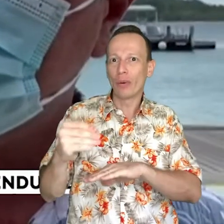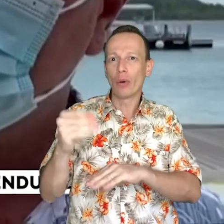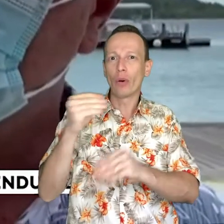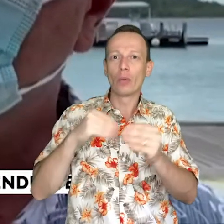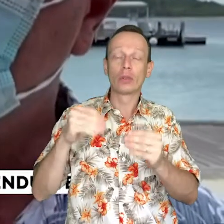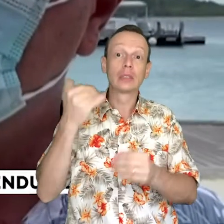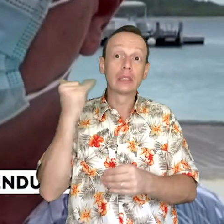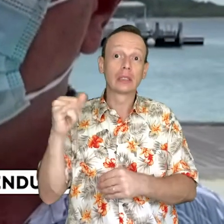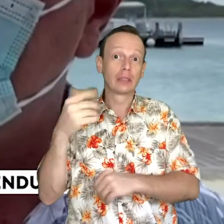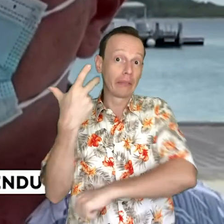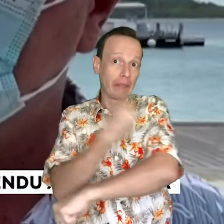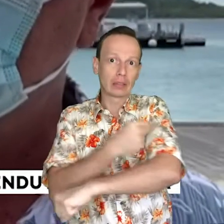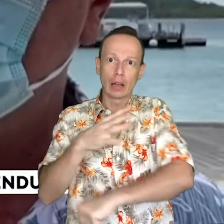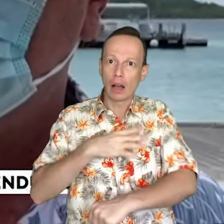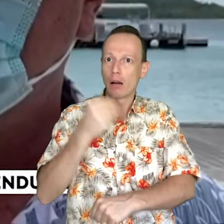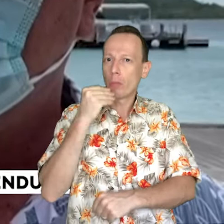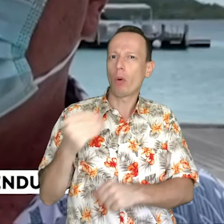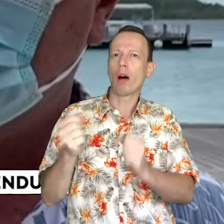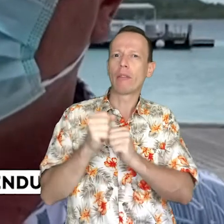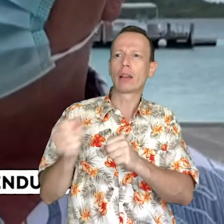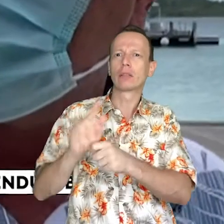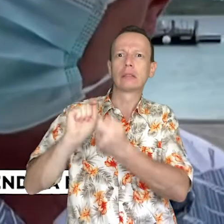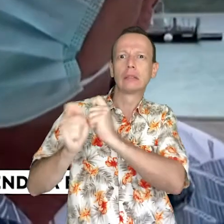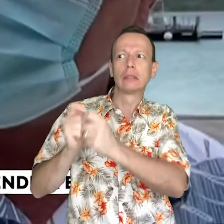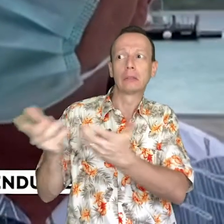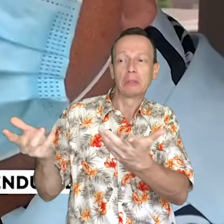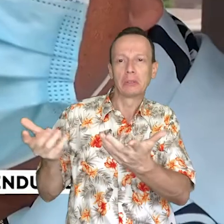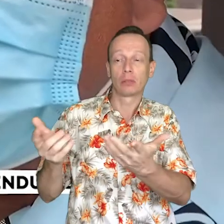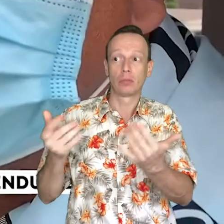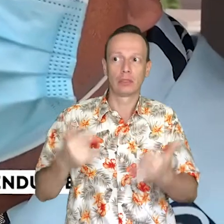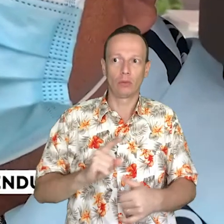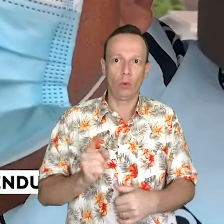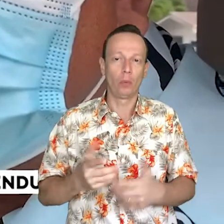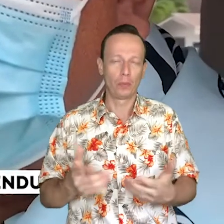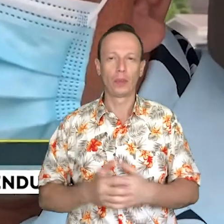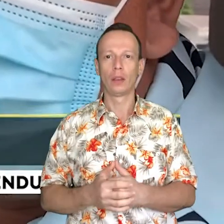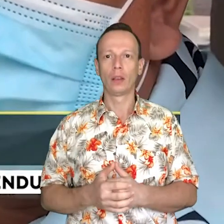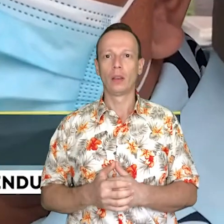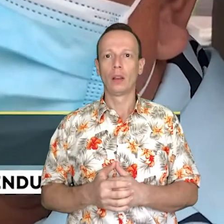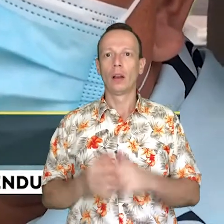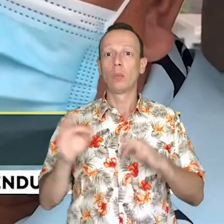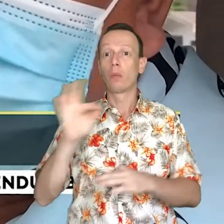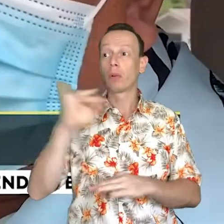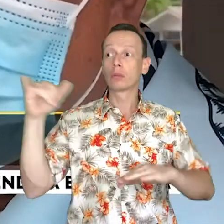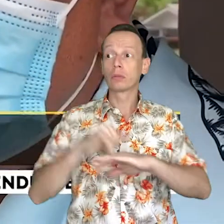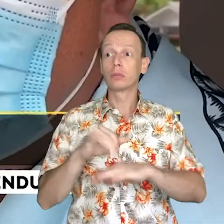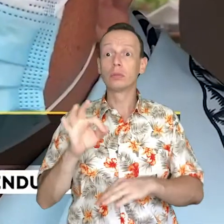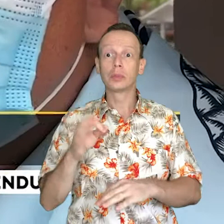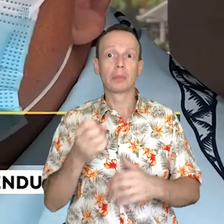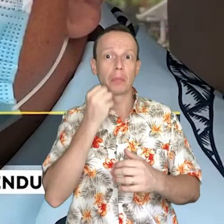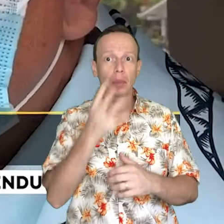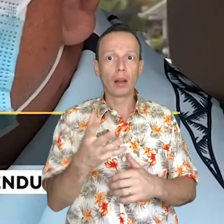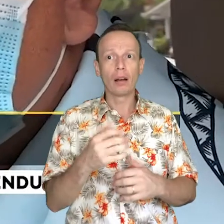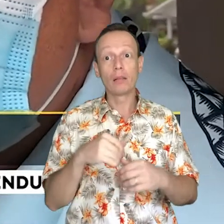sachant qu'ils ont une couverture vaccinale avec des variants chez eux. Les touristes français, les nouveaux fonctionnaires d'Etat, tout ça,